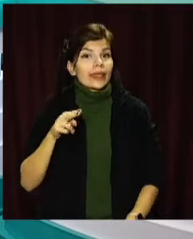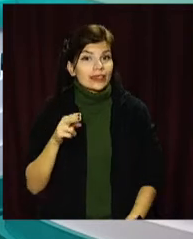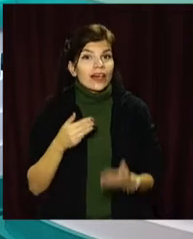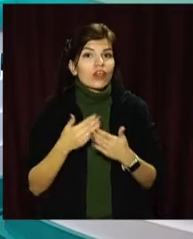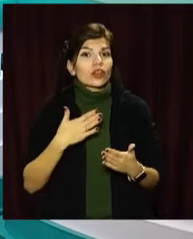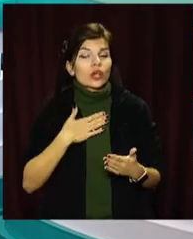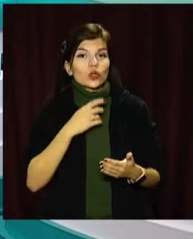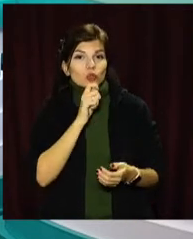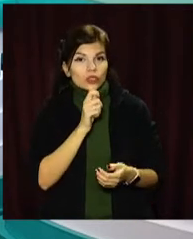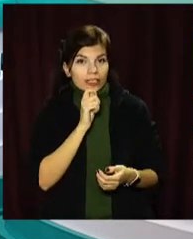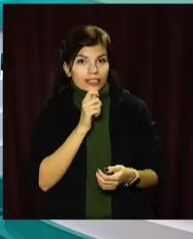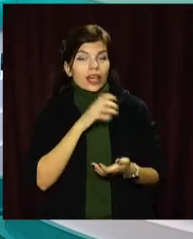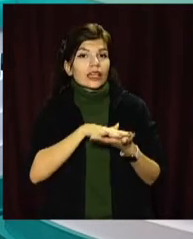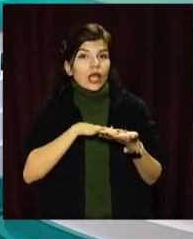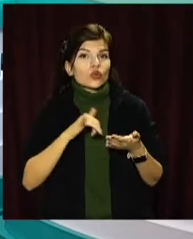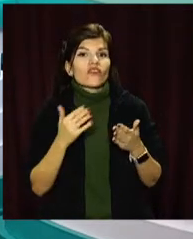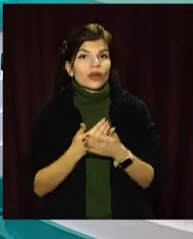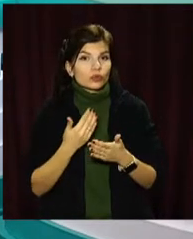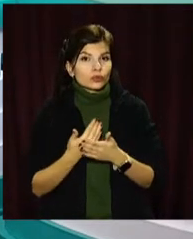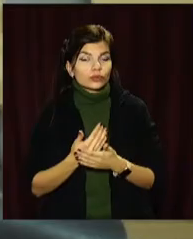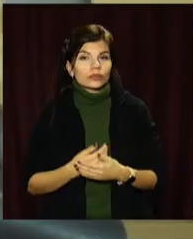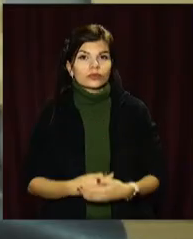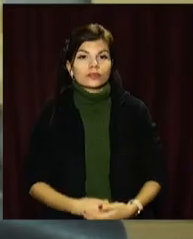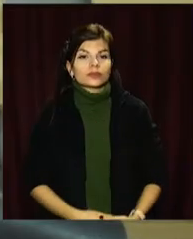від наших журналістів далі у випуску.